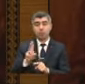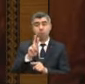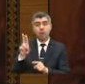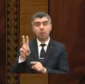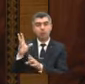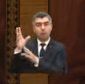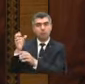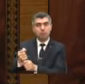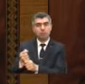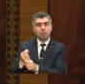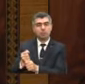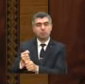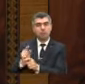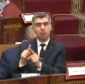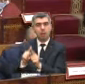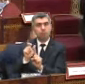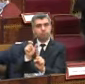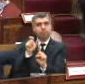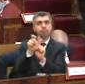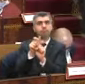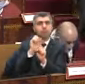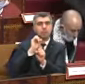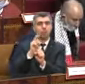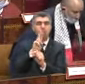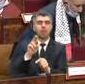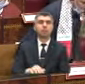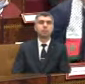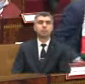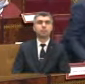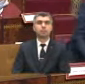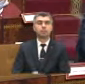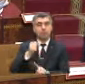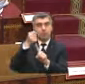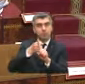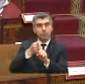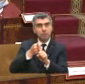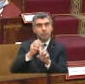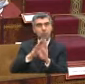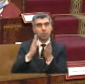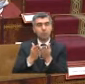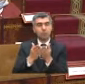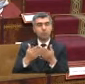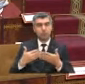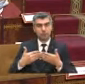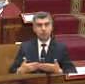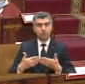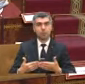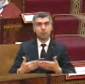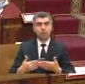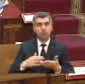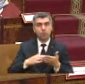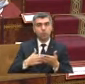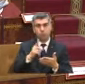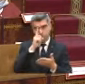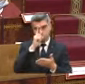المولوية التي يليها جلالة الملك للورش. ونحن نعتبر أن هذا الورش باكتماله بإذن